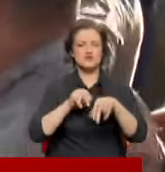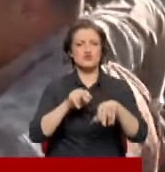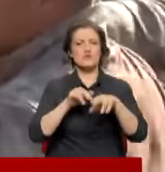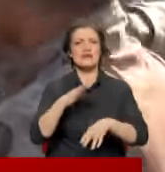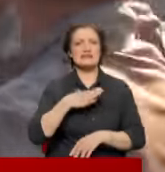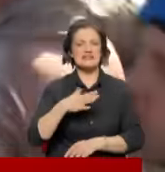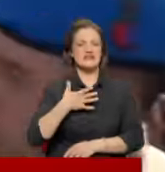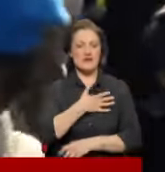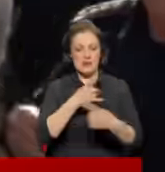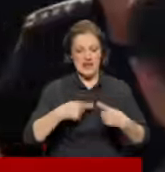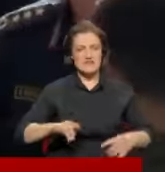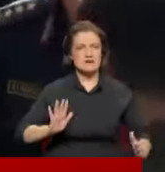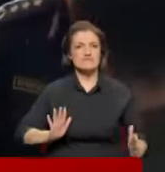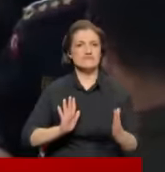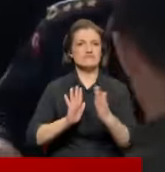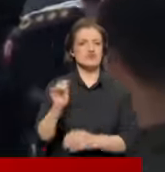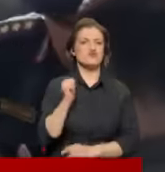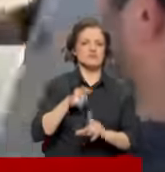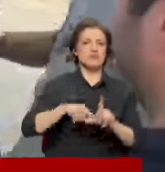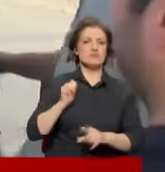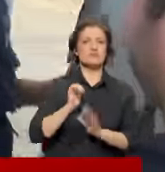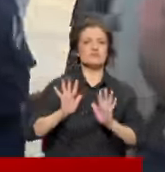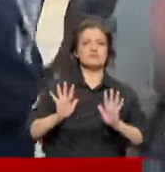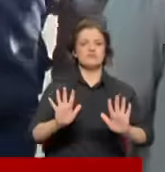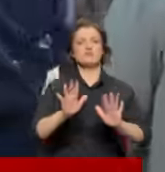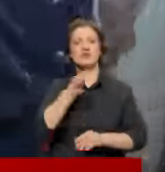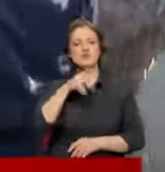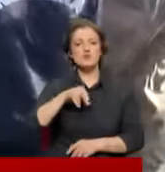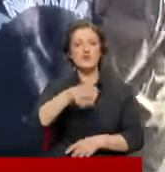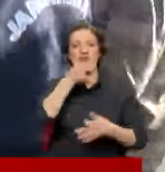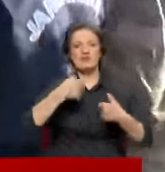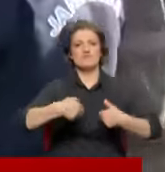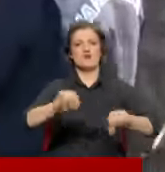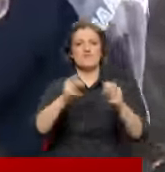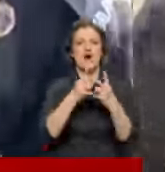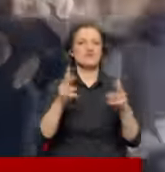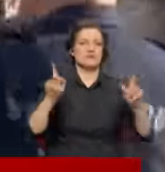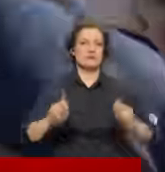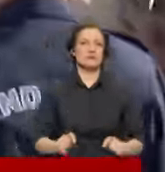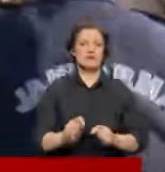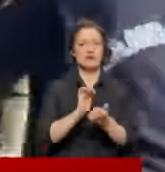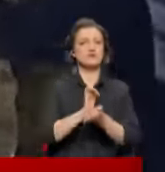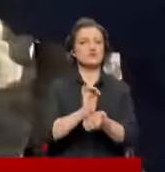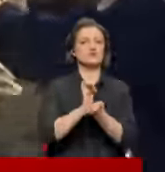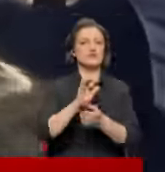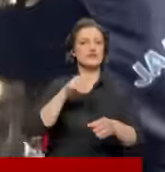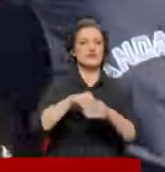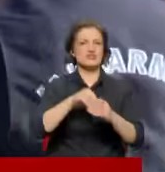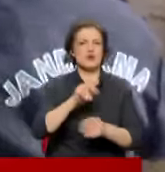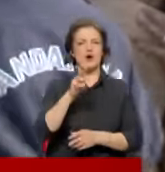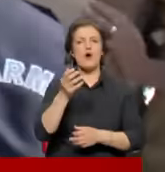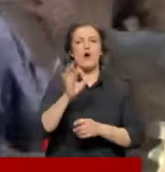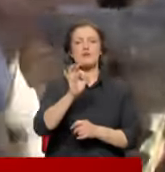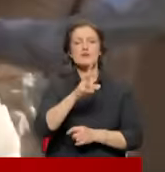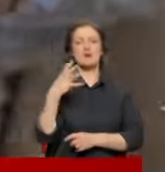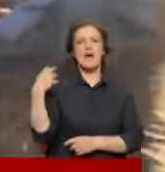isteyen CHP'li heyetin karşısında jandarma vardı. Yürüyüşe izin verilmedi, açıklama yapıldı. Tutuklular arasındaki